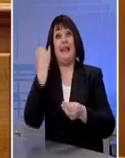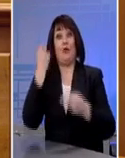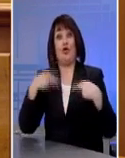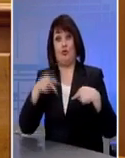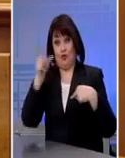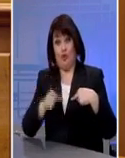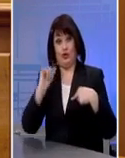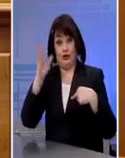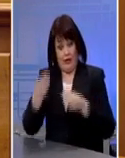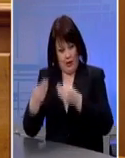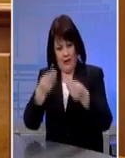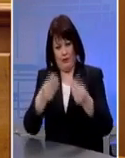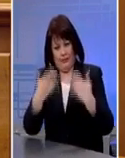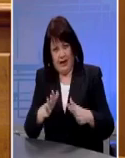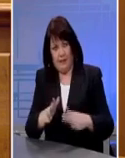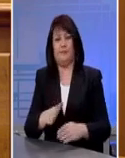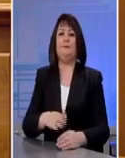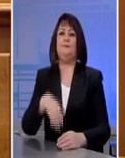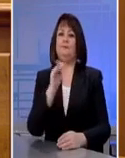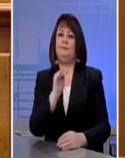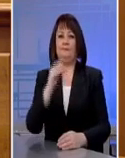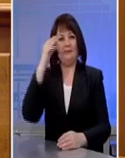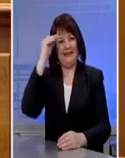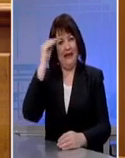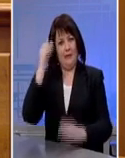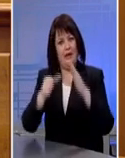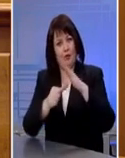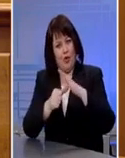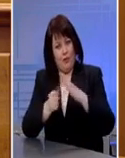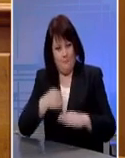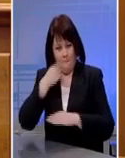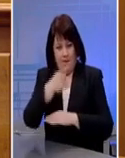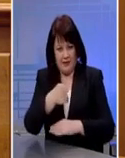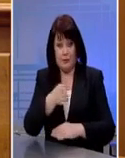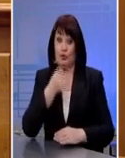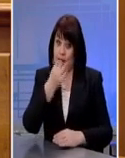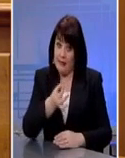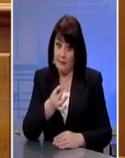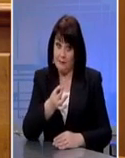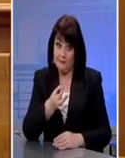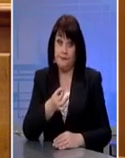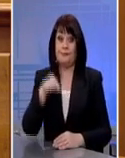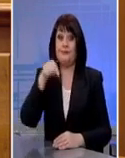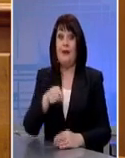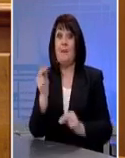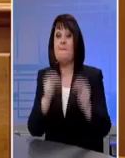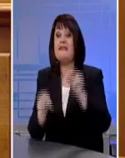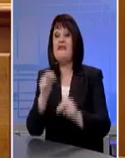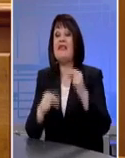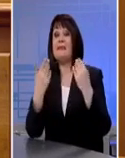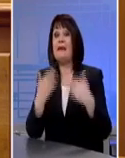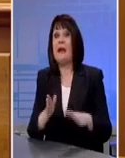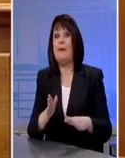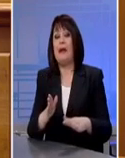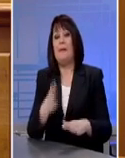υπουργός εξωτερικών, πάει στον Καραμαλή τον πρόεδρο και του λέει: αυτά τα ψηφίσματα με τα